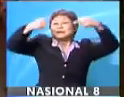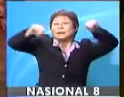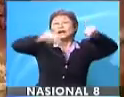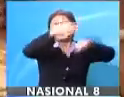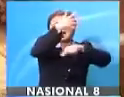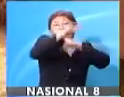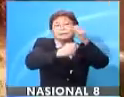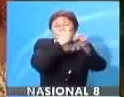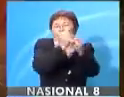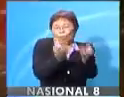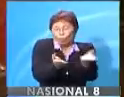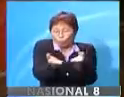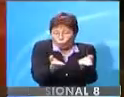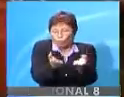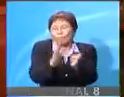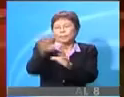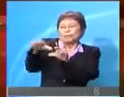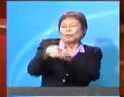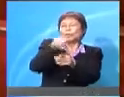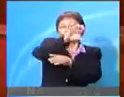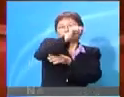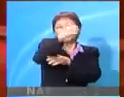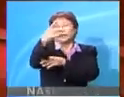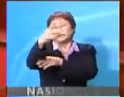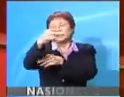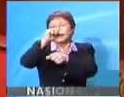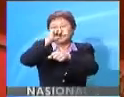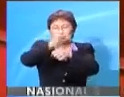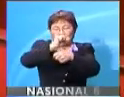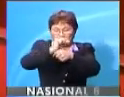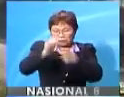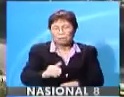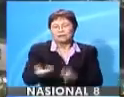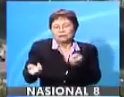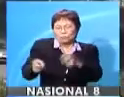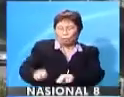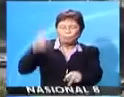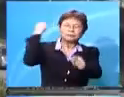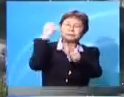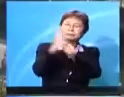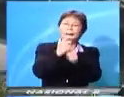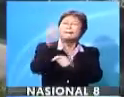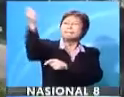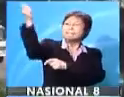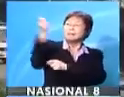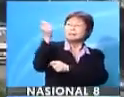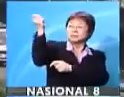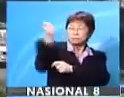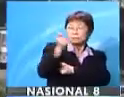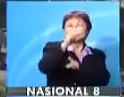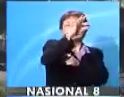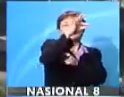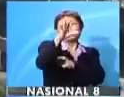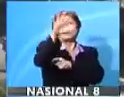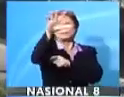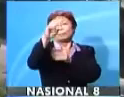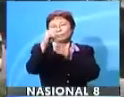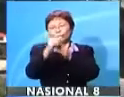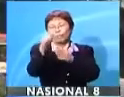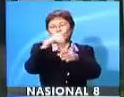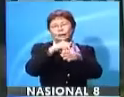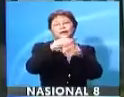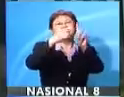sekurang-kurangnya 15 tahun melibatkan 10,000 pegawai kontrak. Selain itu, penetapan pensyen minima sebanyak RM950